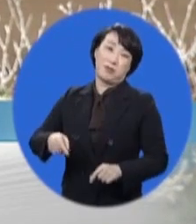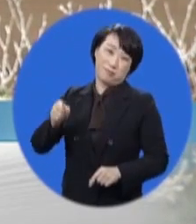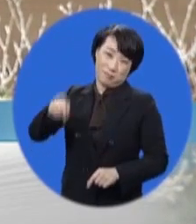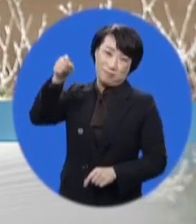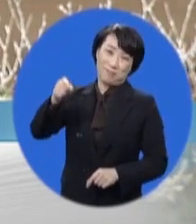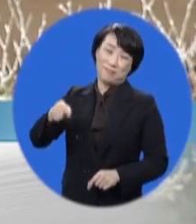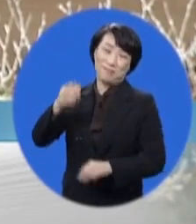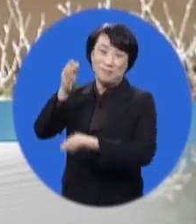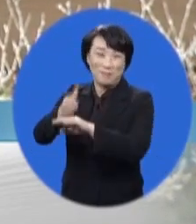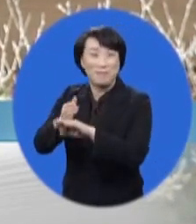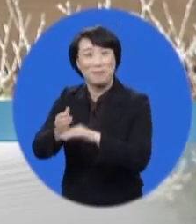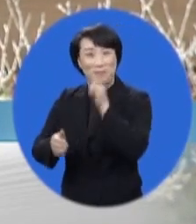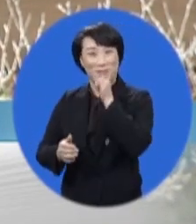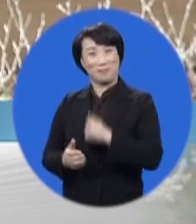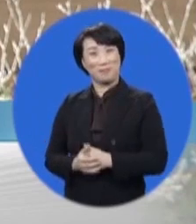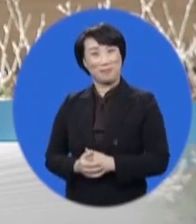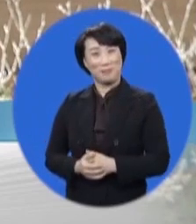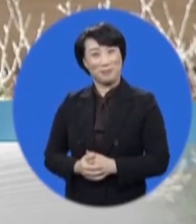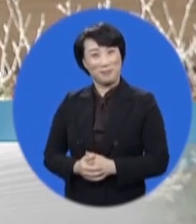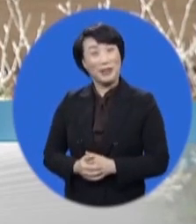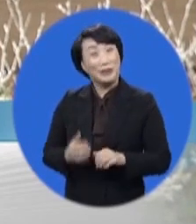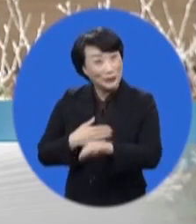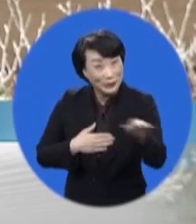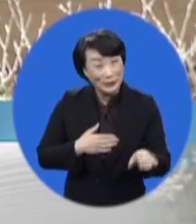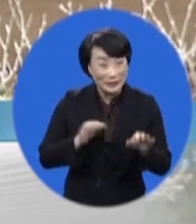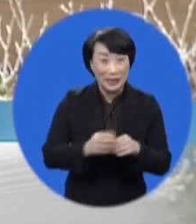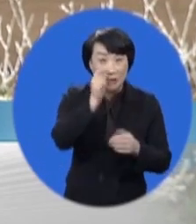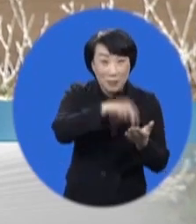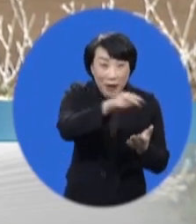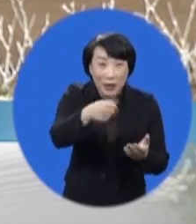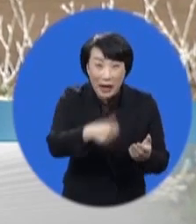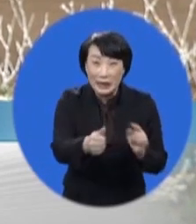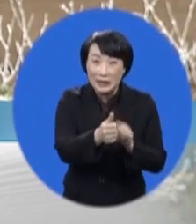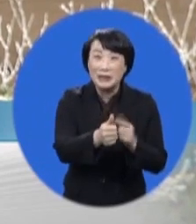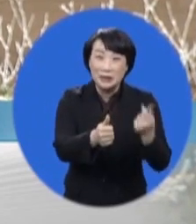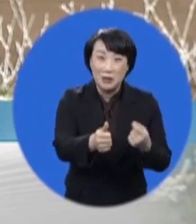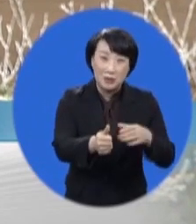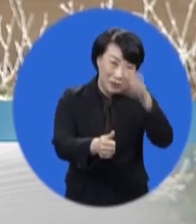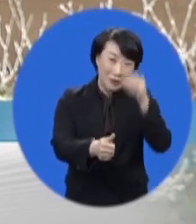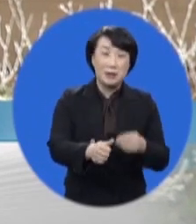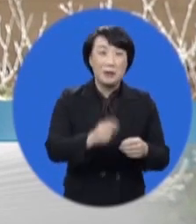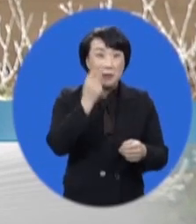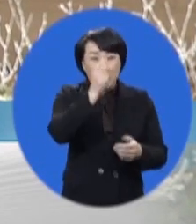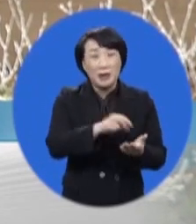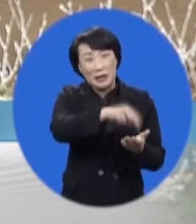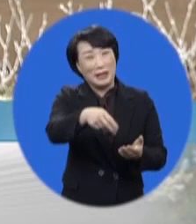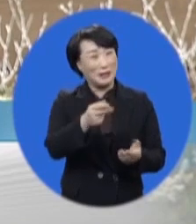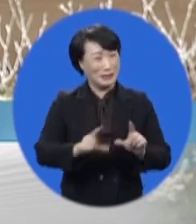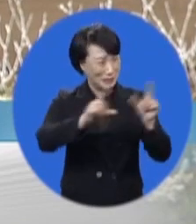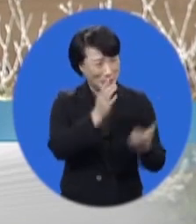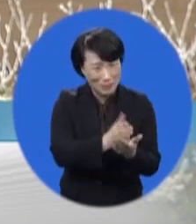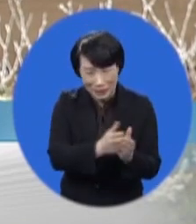참 얼마나 감사하냐 그 말이오. 우리는 탕자와 같이 방탕하지 말고 탕자와